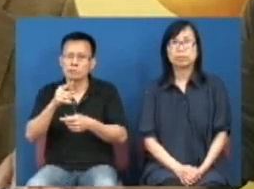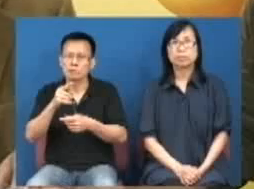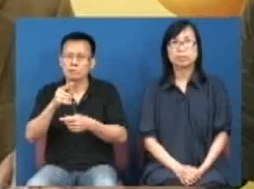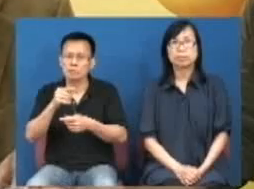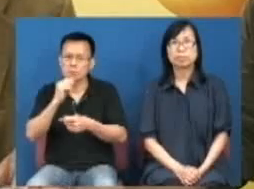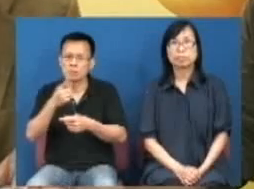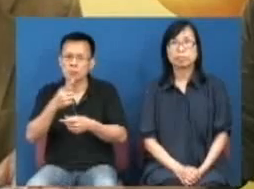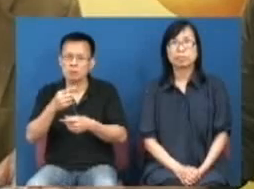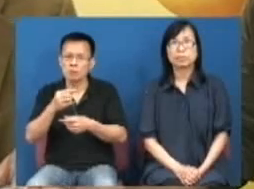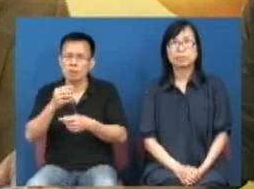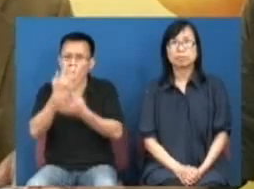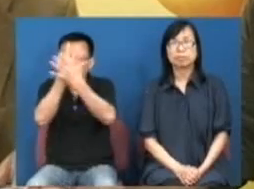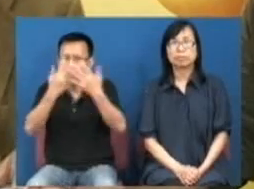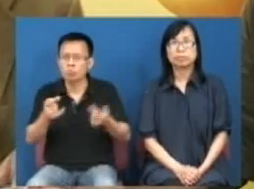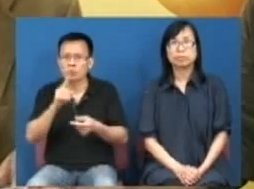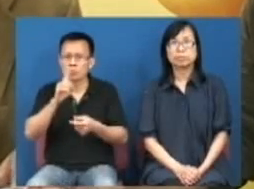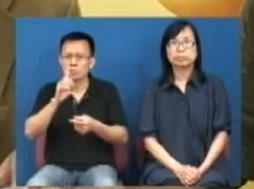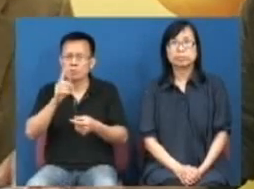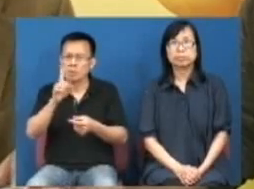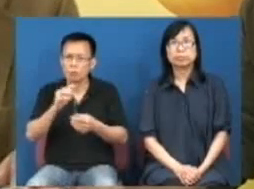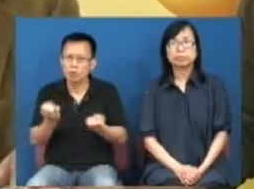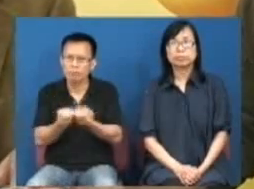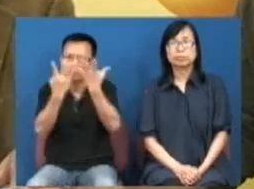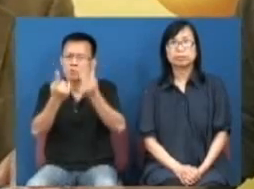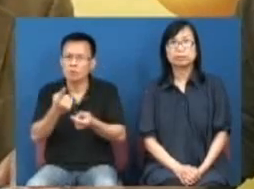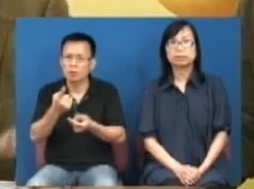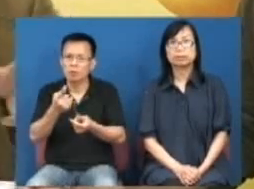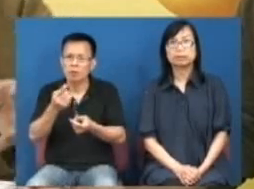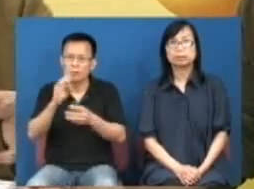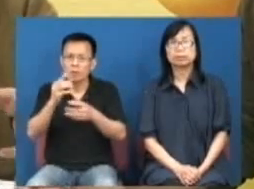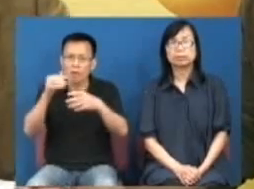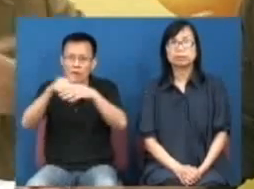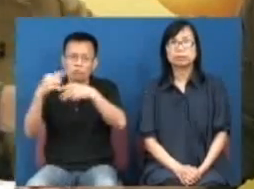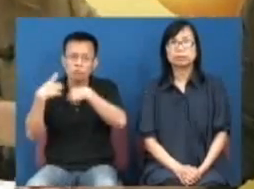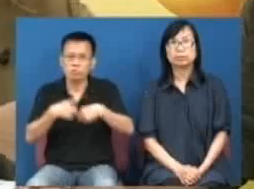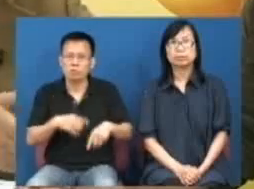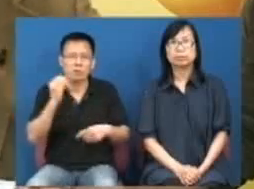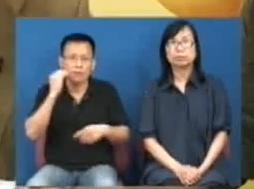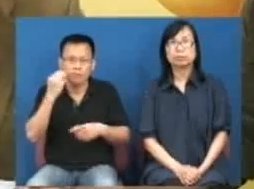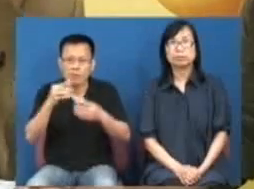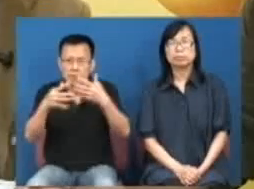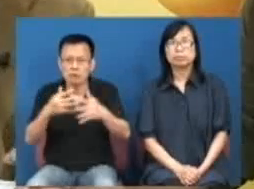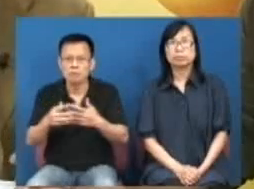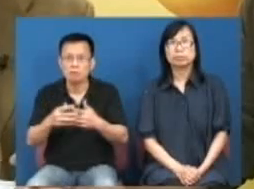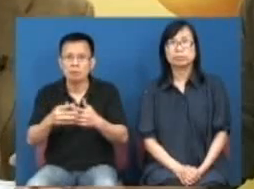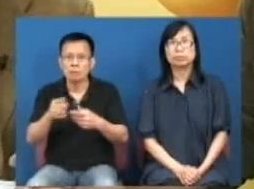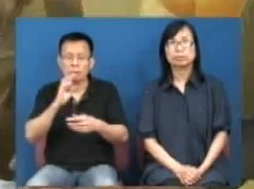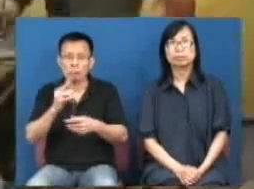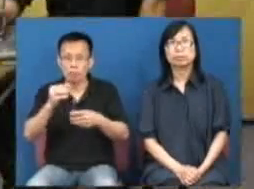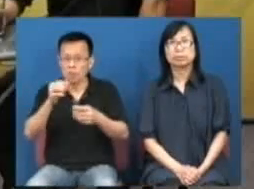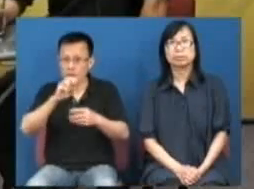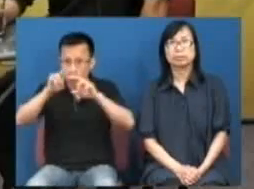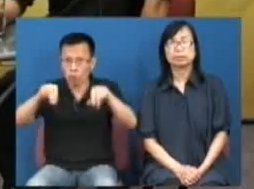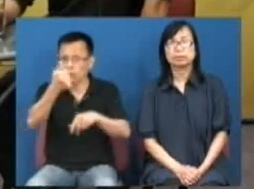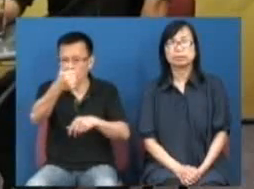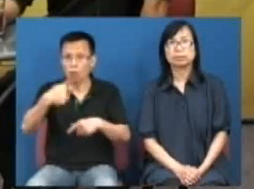令大家唔開心、擔心嘅事幹咧？攞啲例出嚟傾啦，或者傾完之後咧，我同 David 兩個第一個咧就支持你話，